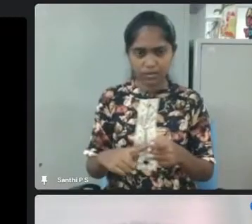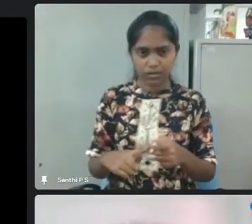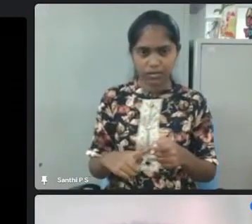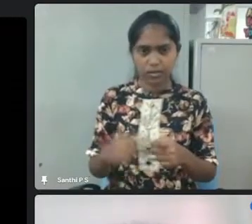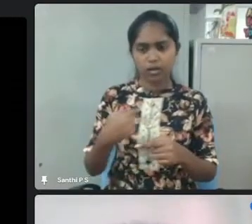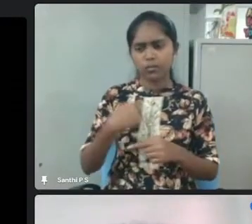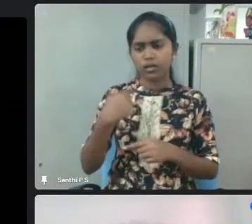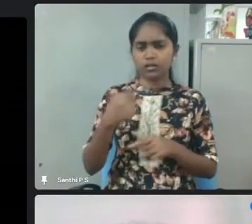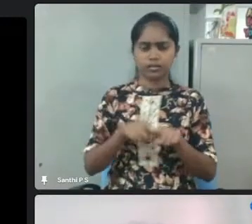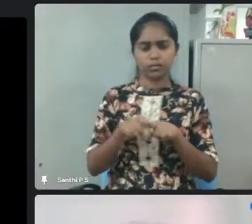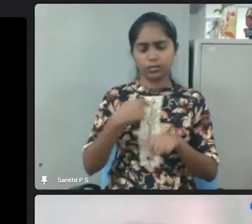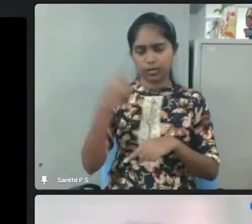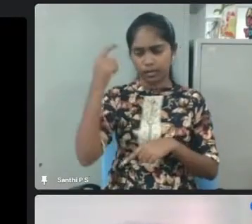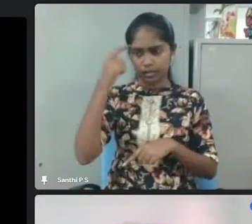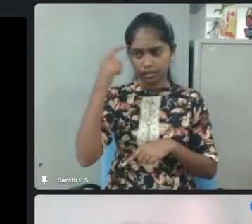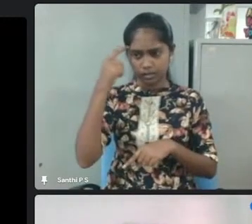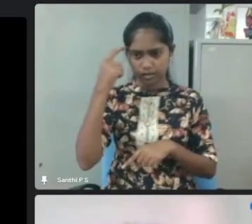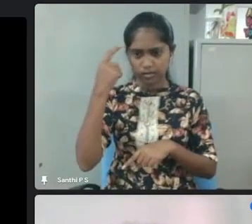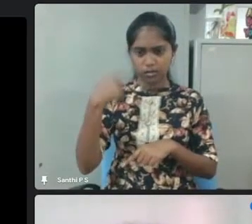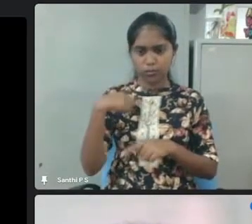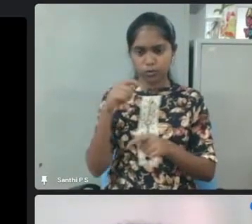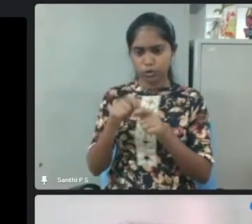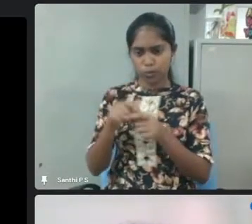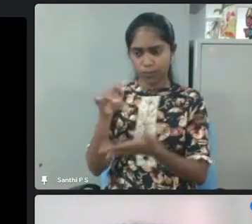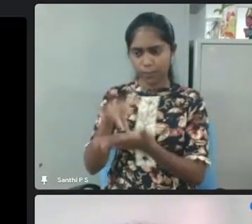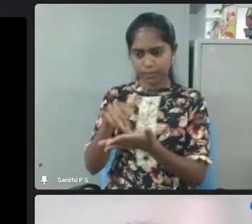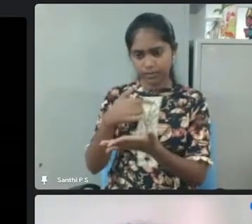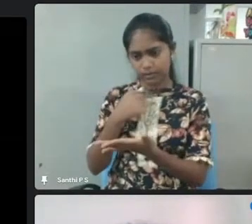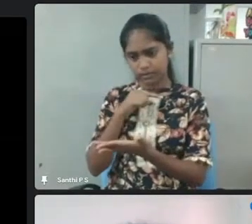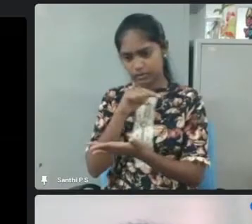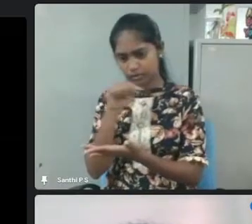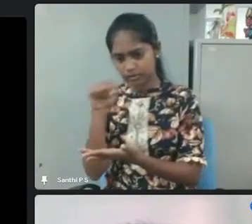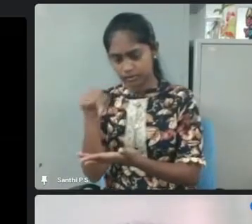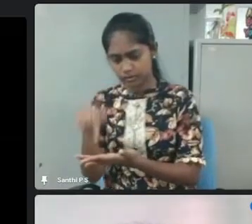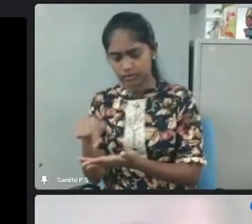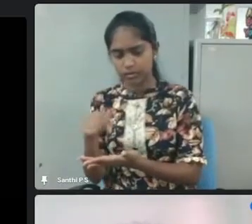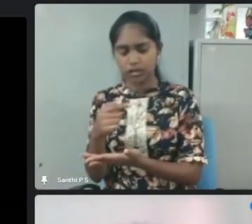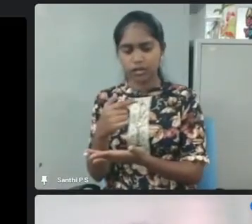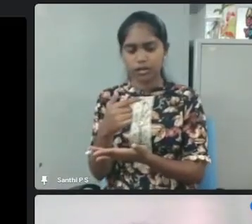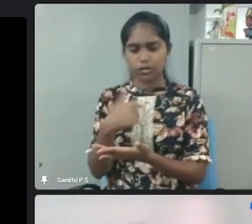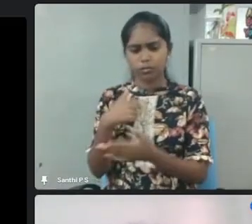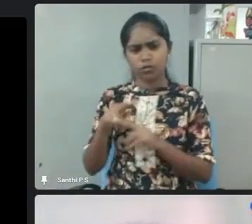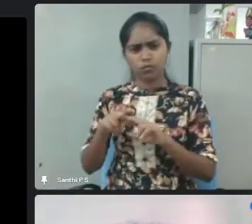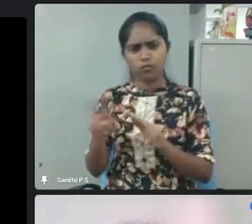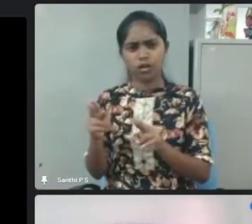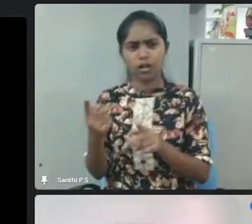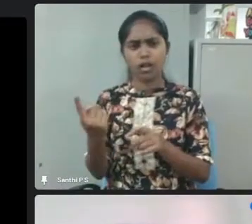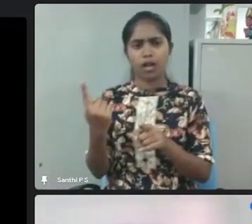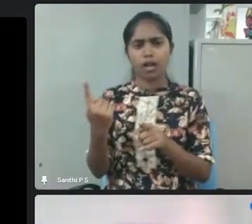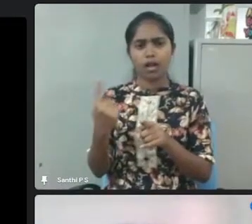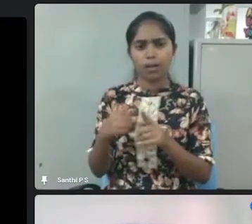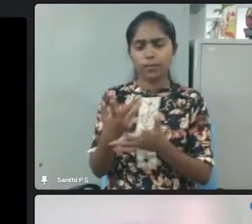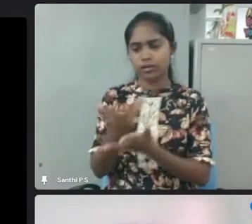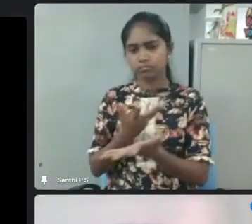എൻ്റെ ചിന്തകളിലുള്ള, എൻ്റെ ജോലി സ്ഥലത്തേക്കുള്ള യാത്രയിലും ഇതിലെല്ലാം വരുന്ന തമ്മിലുള്ള ഒരു ഇന്ററാക്ഷൻ